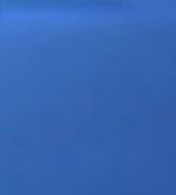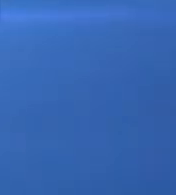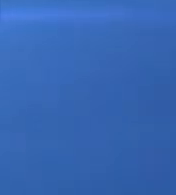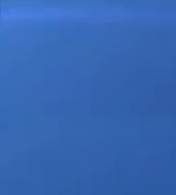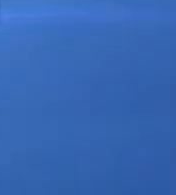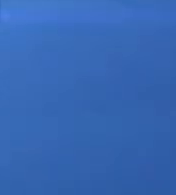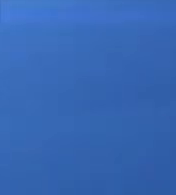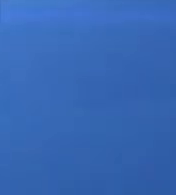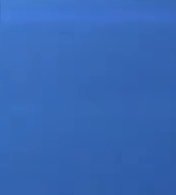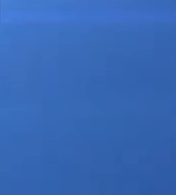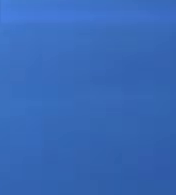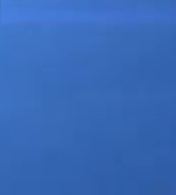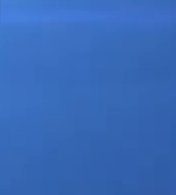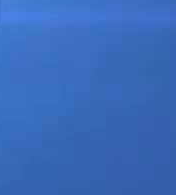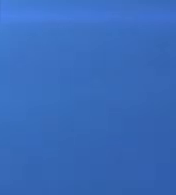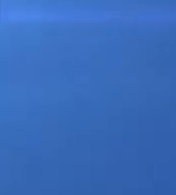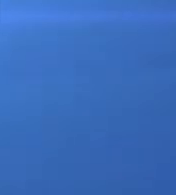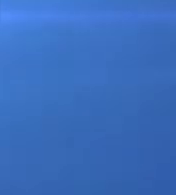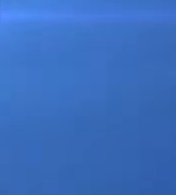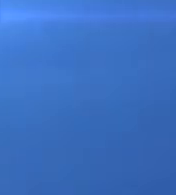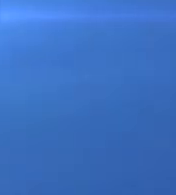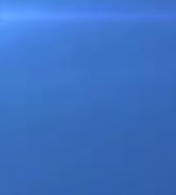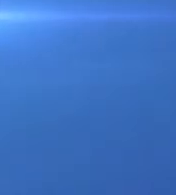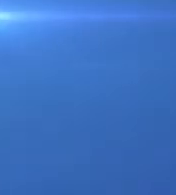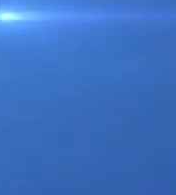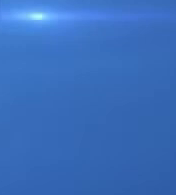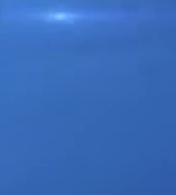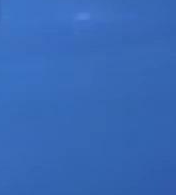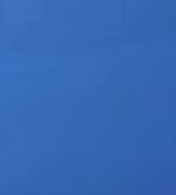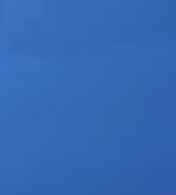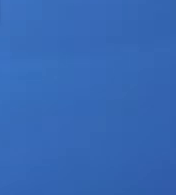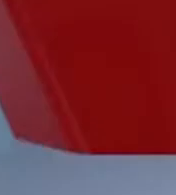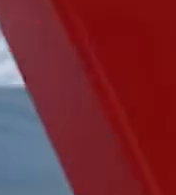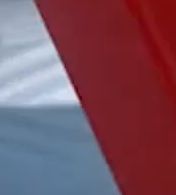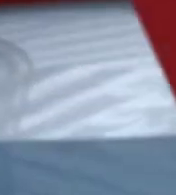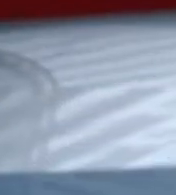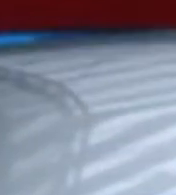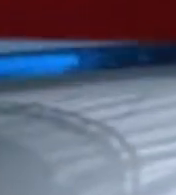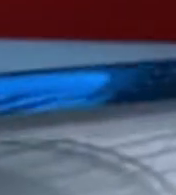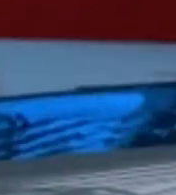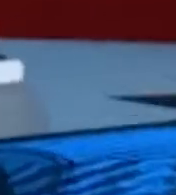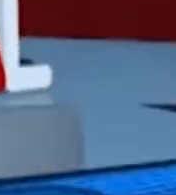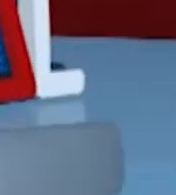Acest program este destinat și persoanelor cu deficiențe de auz.